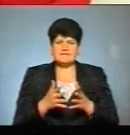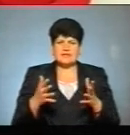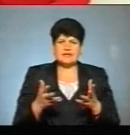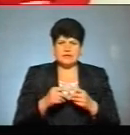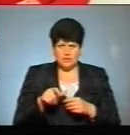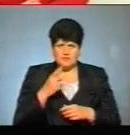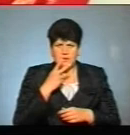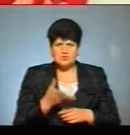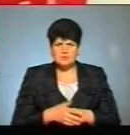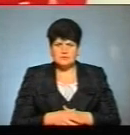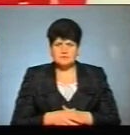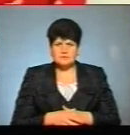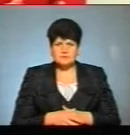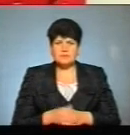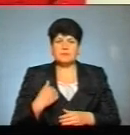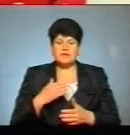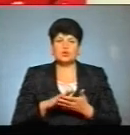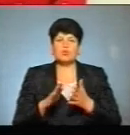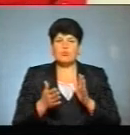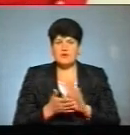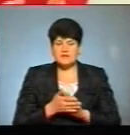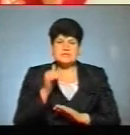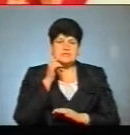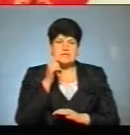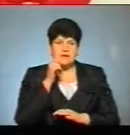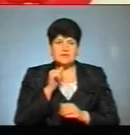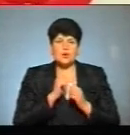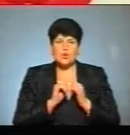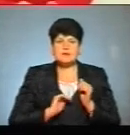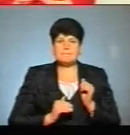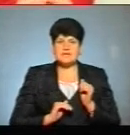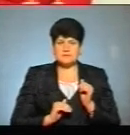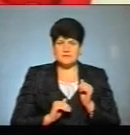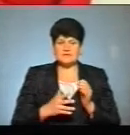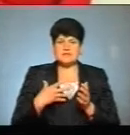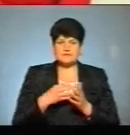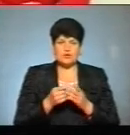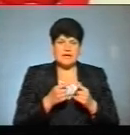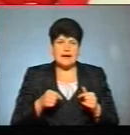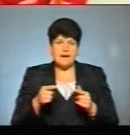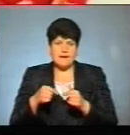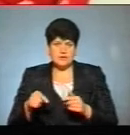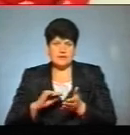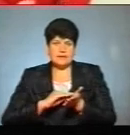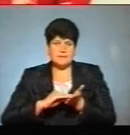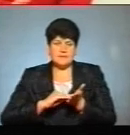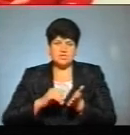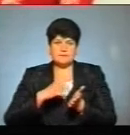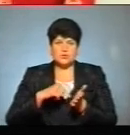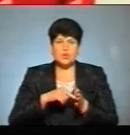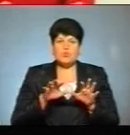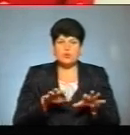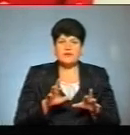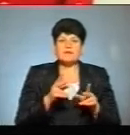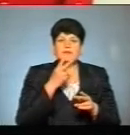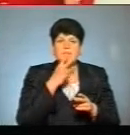людей? Ми домовилися, завтра кожен підприємець від своєї галузі напише міському голові, як він